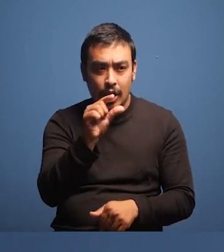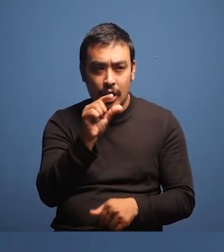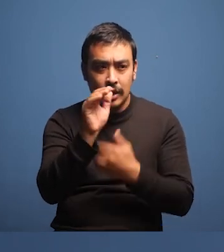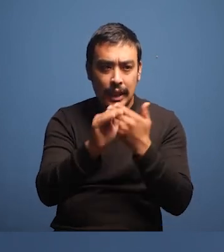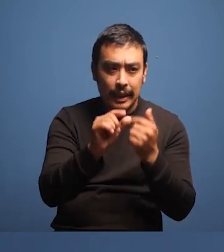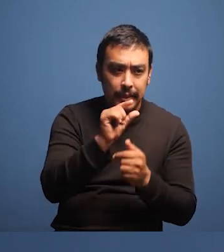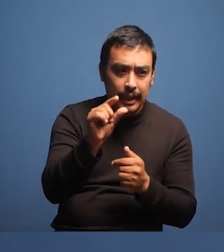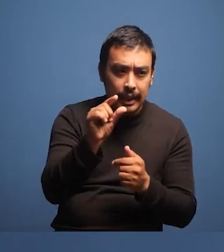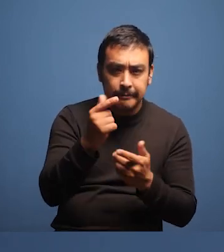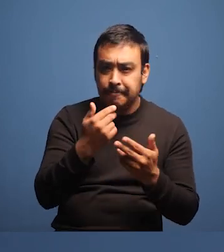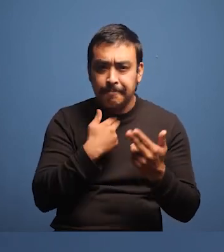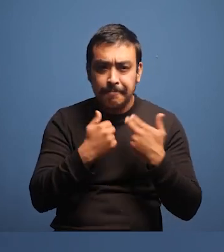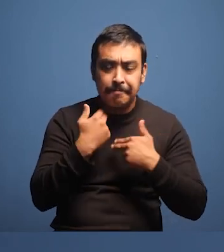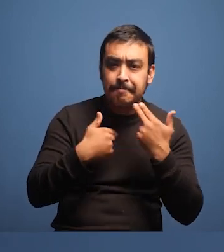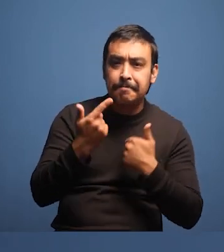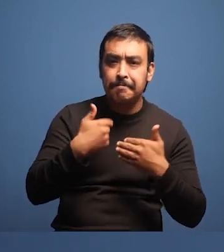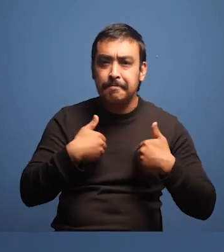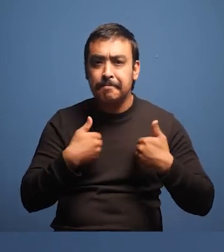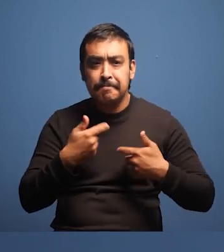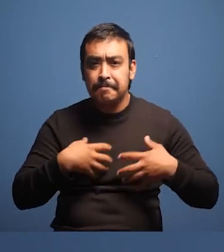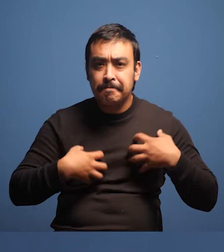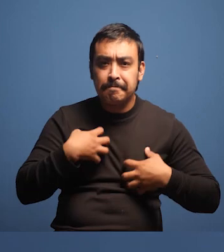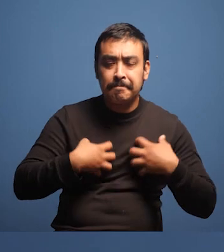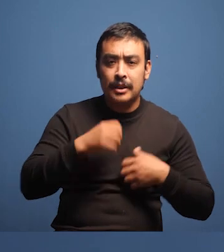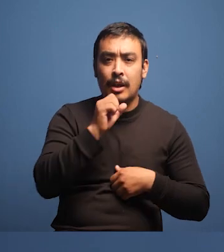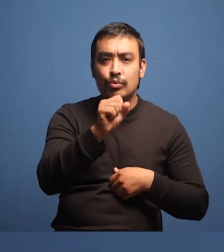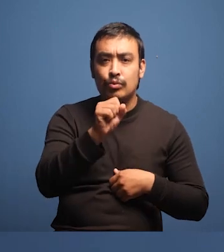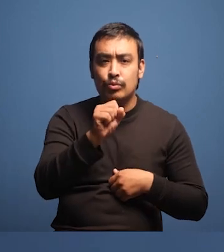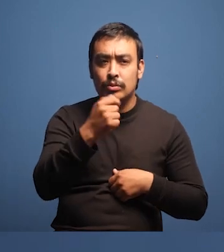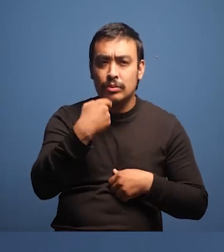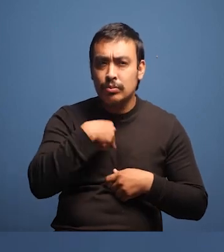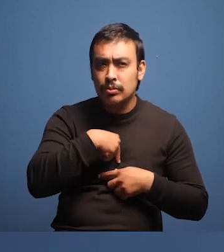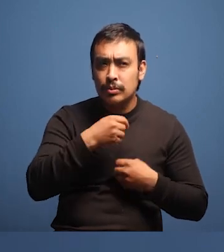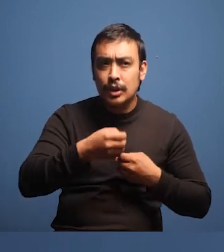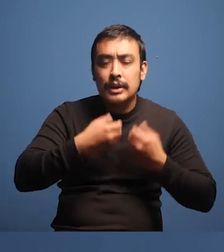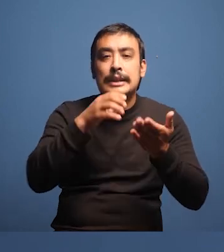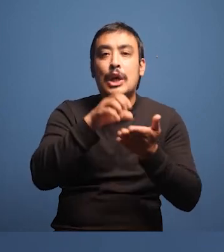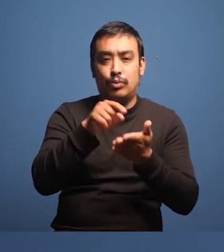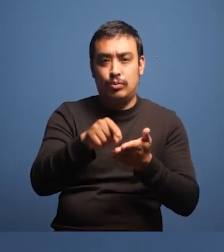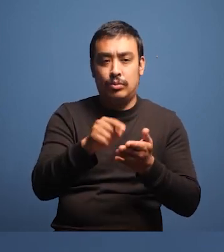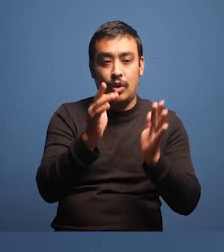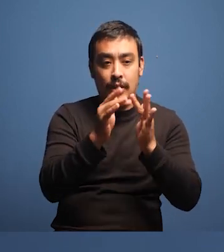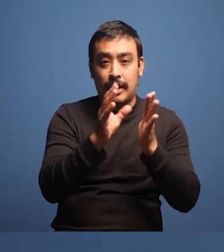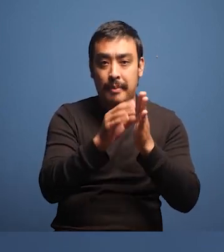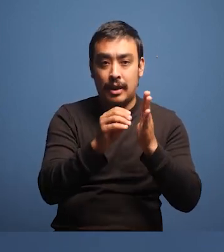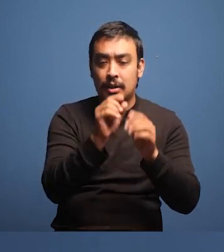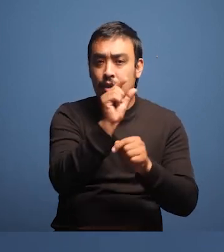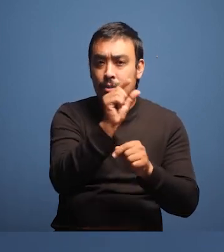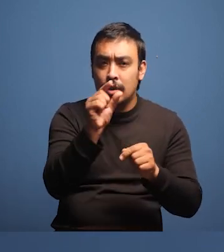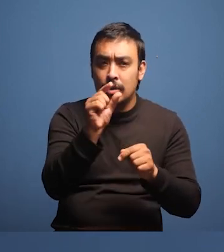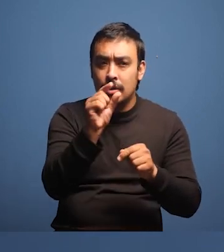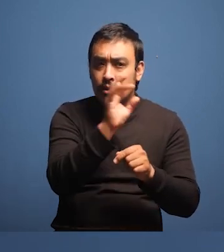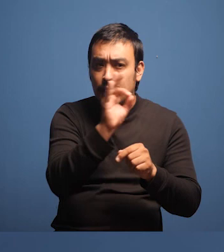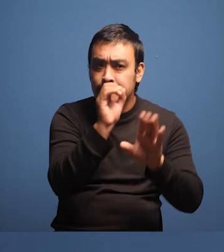चाहिँ इन्ट्रेस्ट बढ्दै गएपछि चाहिँ सेक्सटिङ भनेको चाहिँ वान अफ द आफ्नो सेक्सुअल इन्ट्रेस्ट पोख्ने चाहिँ एउटा वे हो चाहिँ, जुन चाहिँ हामीले चाहिँ अनलाइनको थ्रुबाट टेक्स्टिङ भने जस्तै सेक्सटिङ